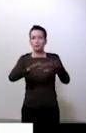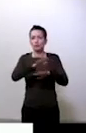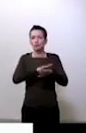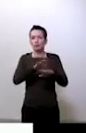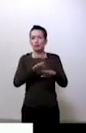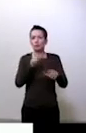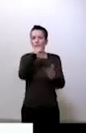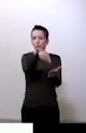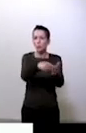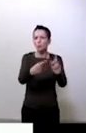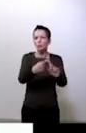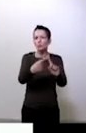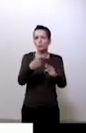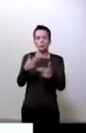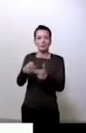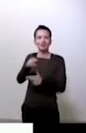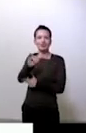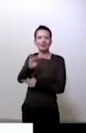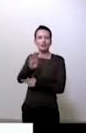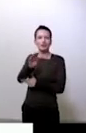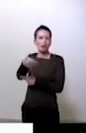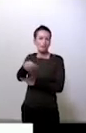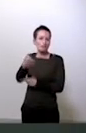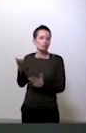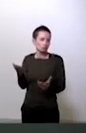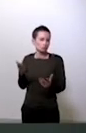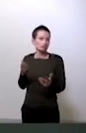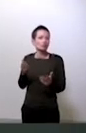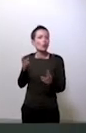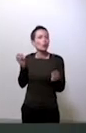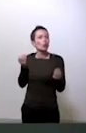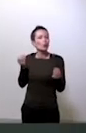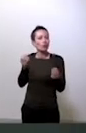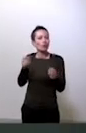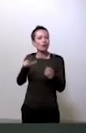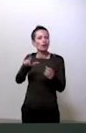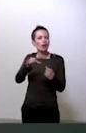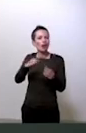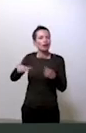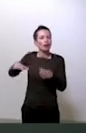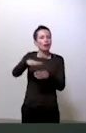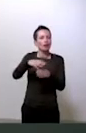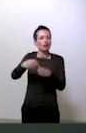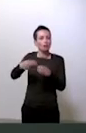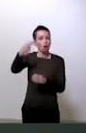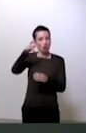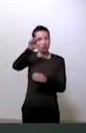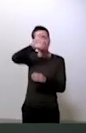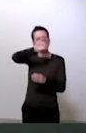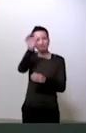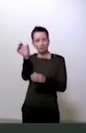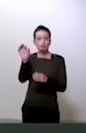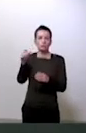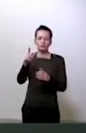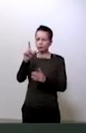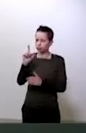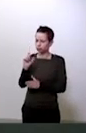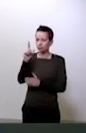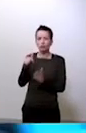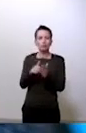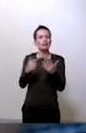qui s'appelle IBM, sur les berges du lac dans Bordeaux-Nord, et qui a démarré en